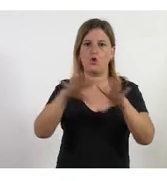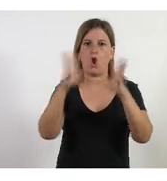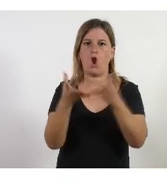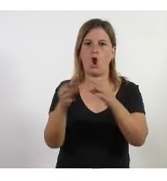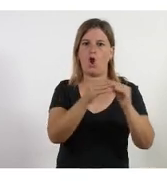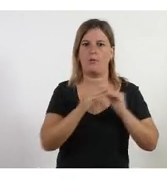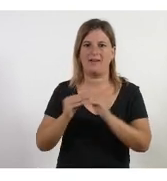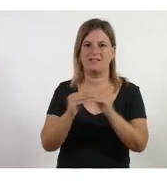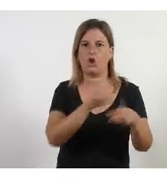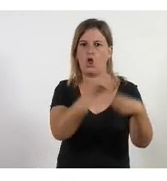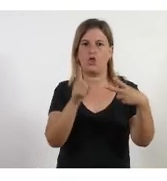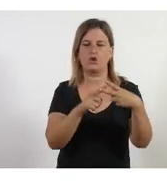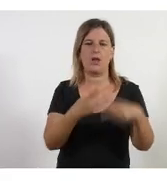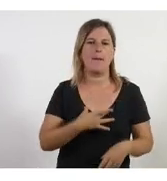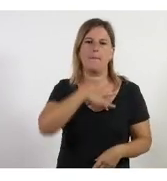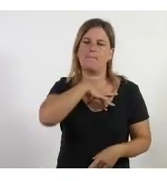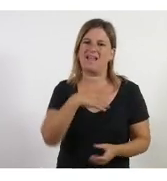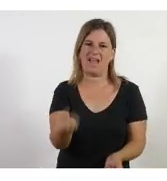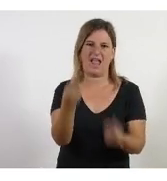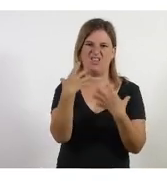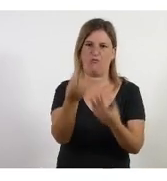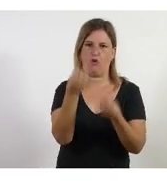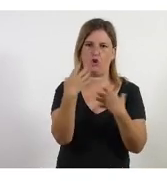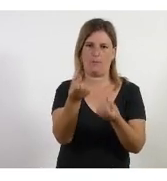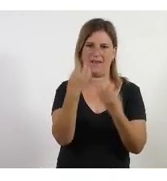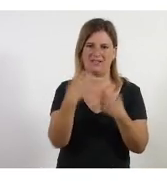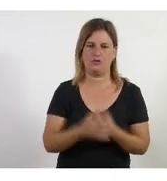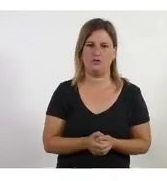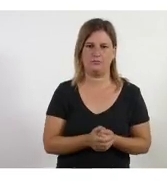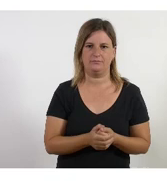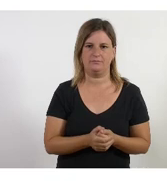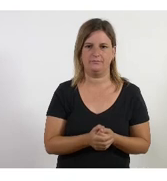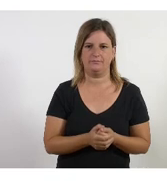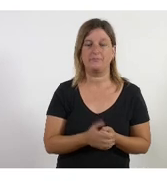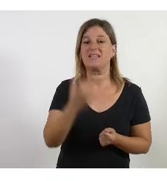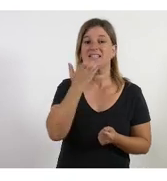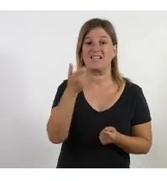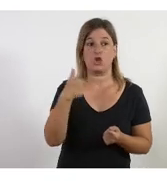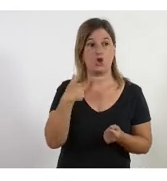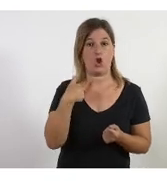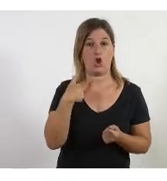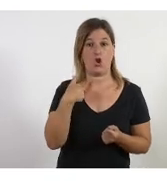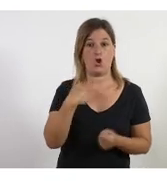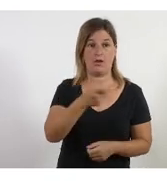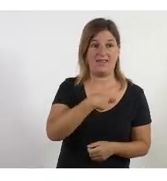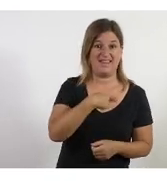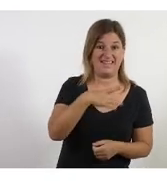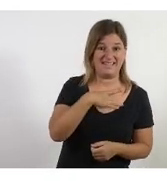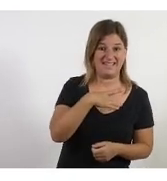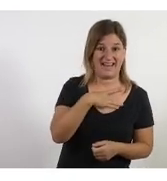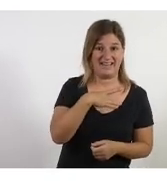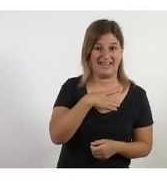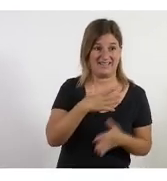dos, l'accés d'informació. Mireu, quan jo tinc una crisi o tinc una incertesa, que és la